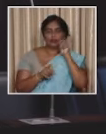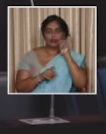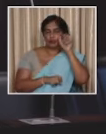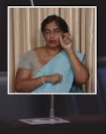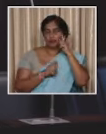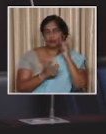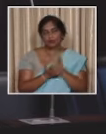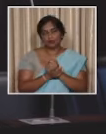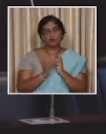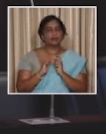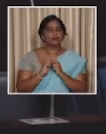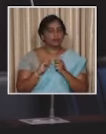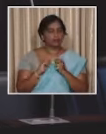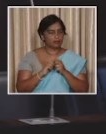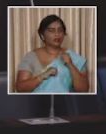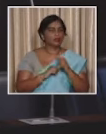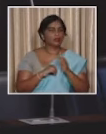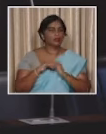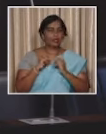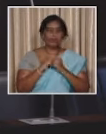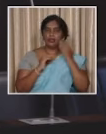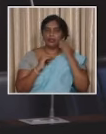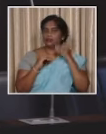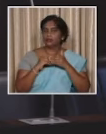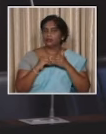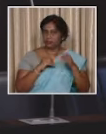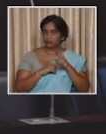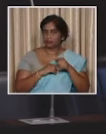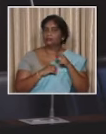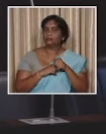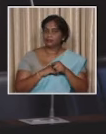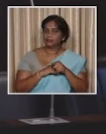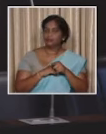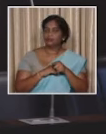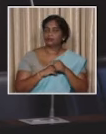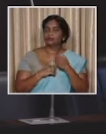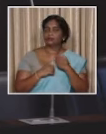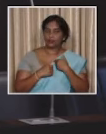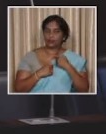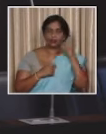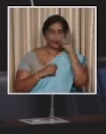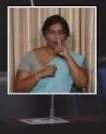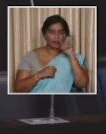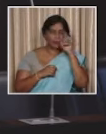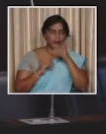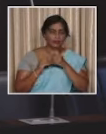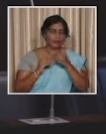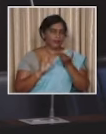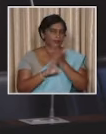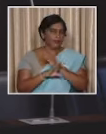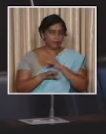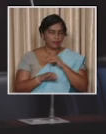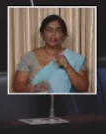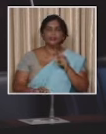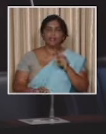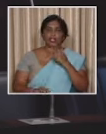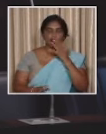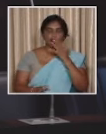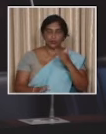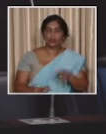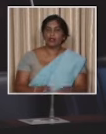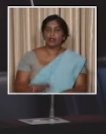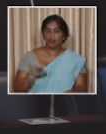පත් කරනවා මේ වැඩවර්ජන කරලා. එතකොට අපි දැන් මාස කීපයකට ඉස්සෙල්ලා පාසල්